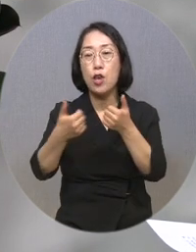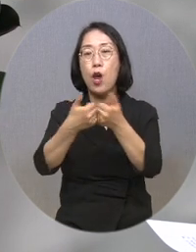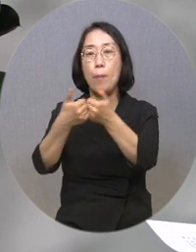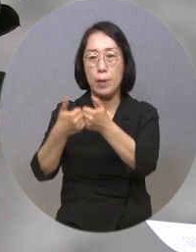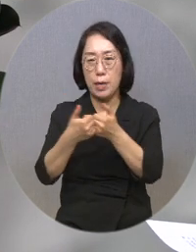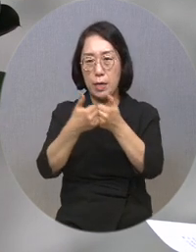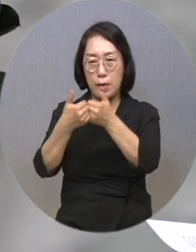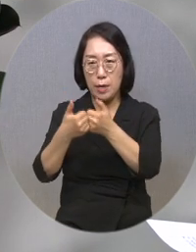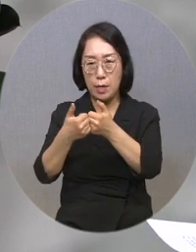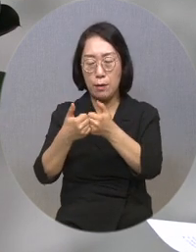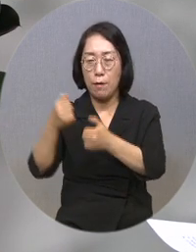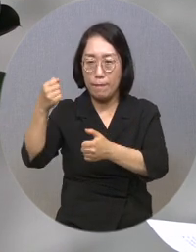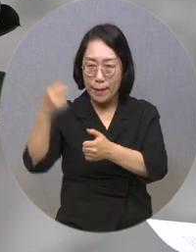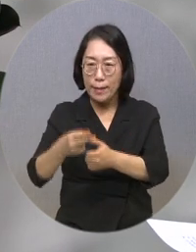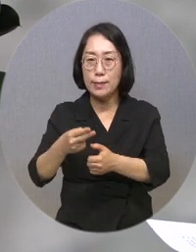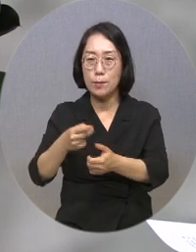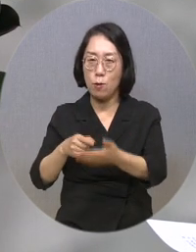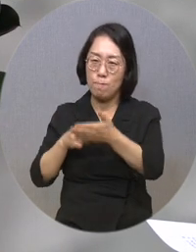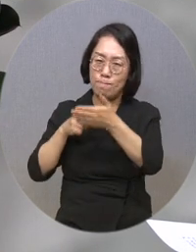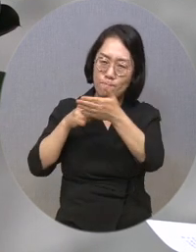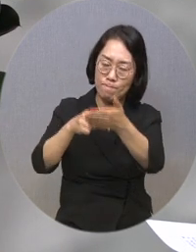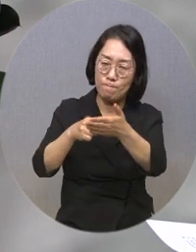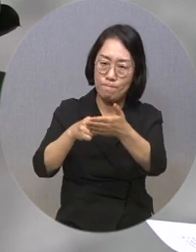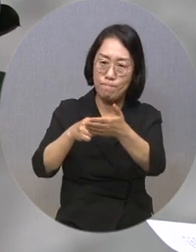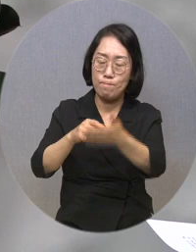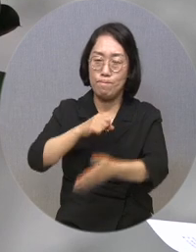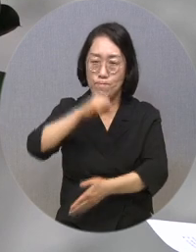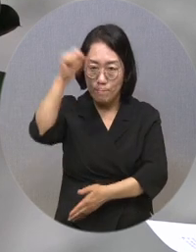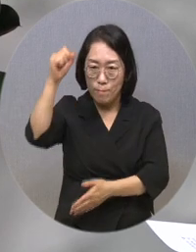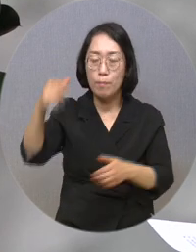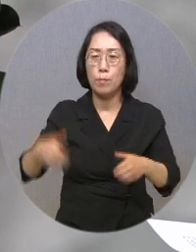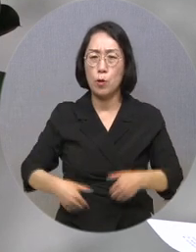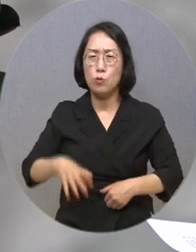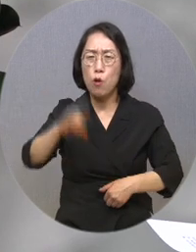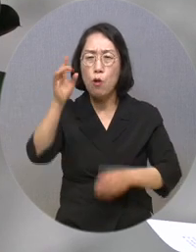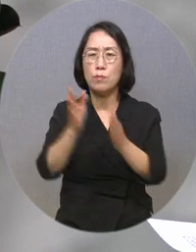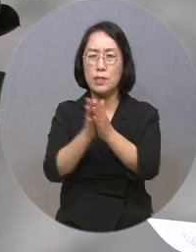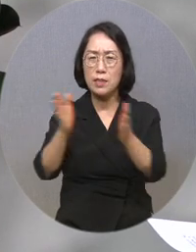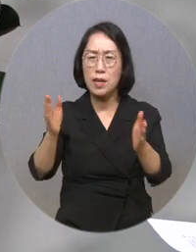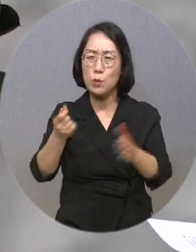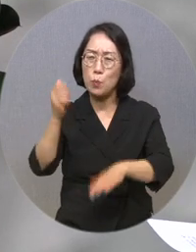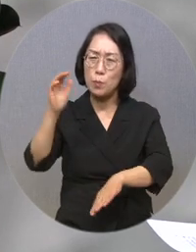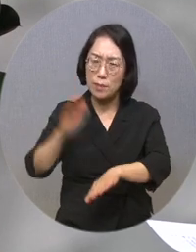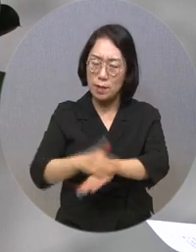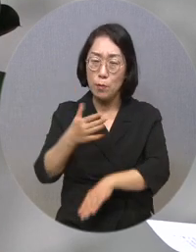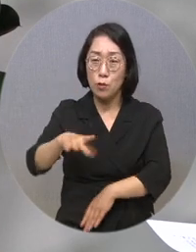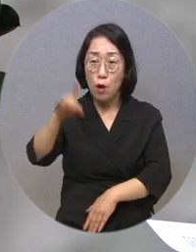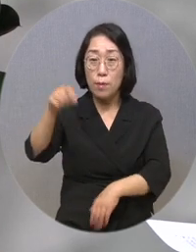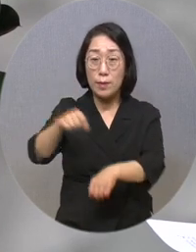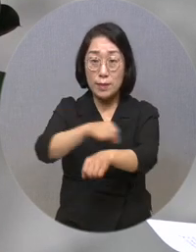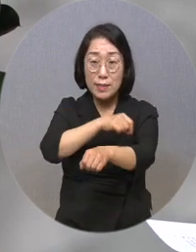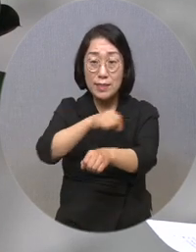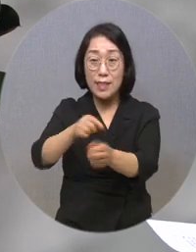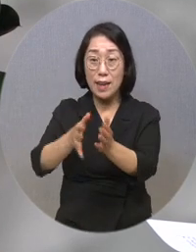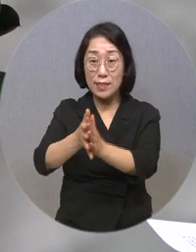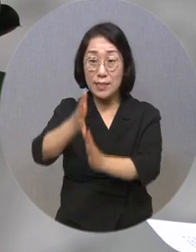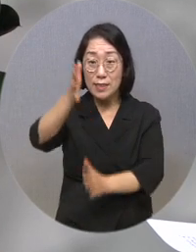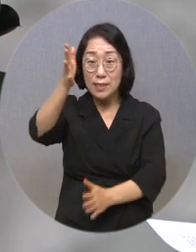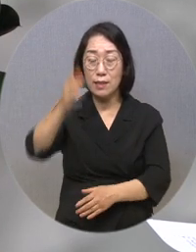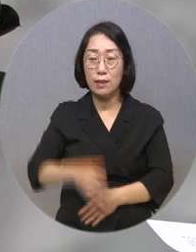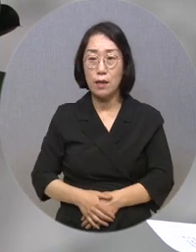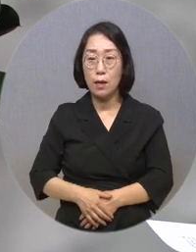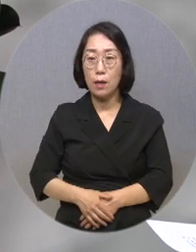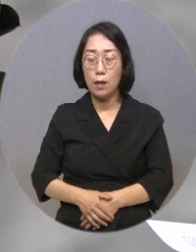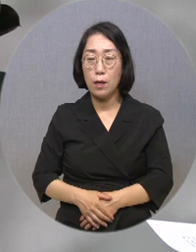관철해내야 된다고 생각합니다. 저는 이 처음 시작이 잘못됐다고 봅니다. 저는 그 당시 특례시를 주장할 때